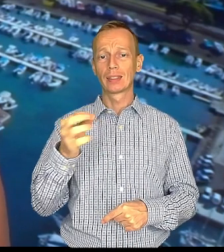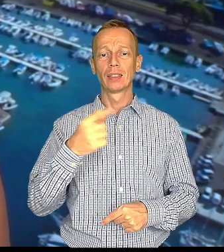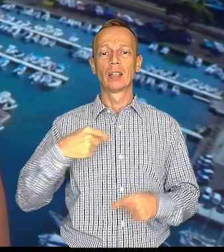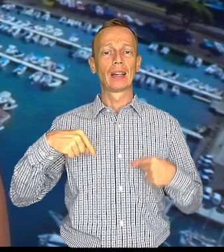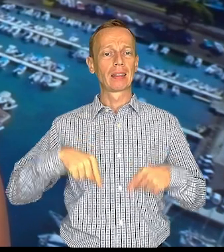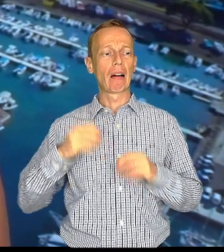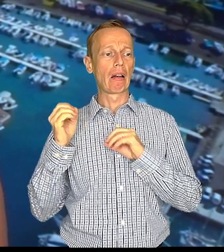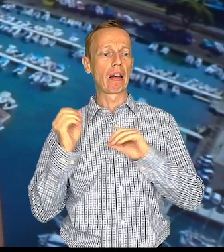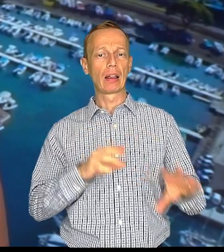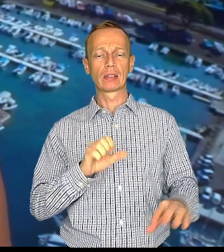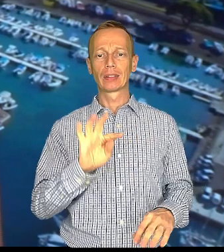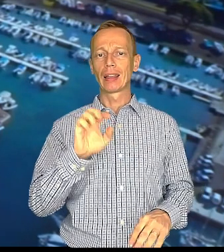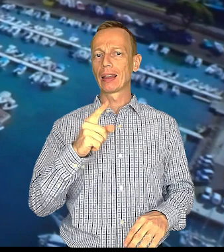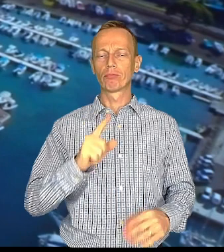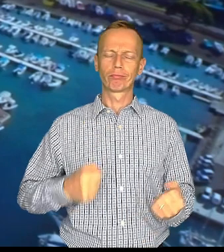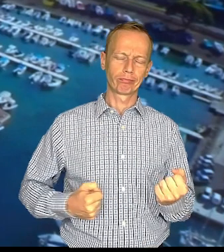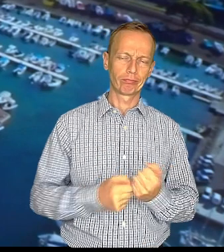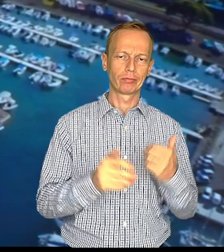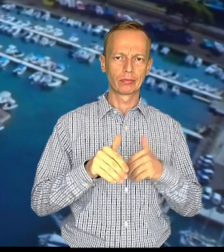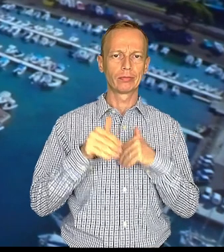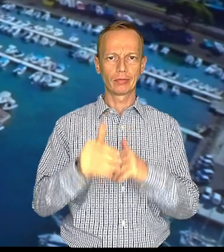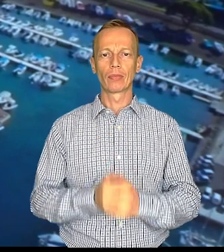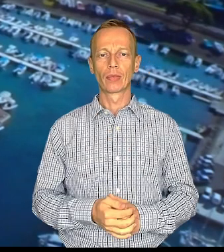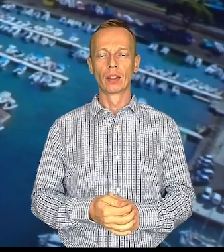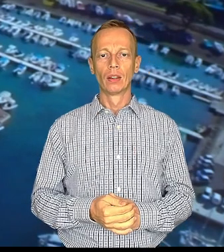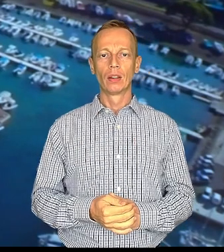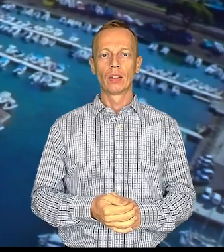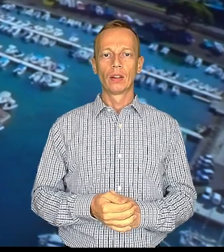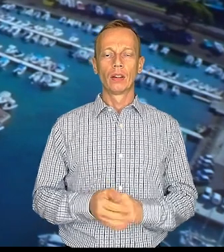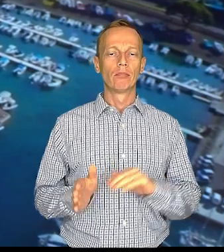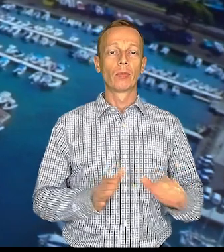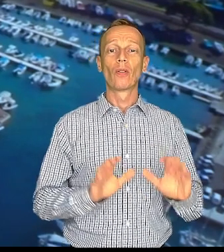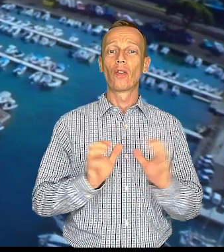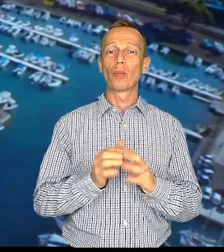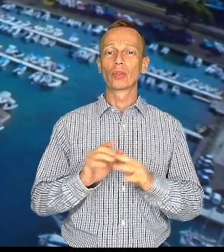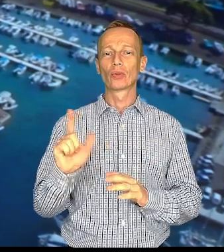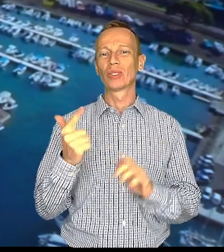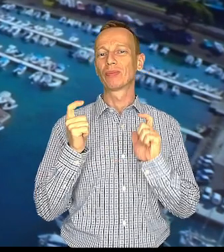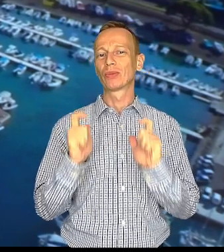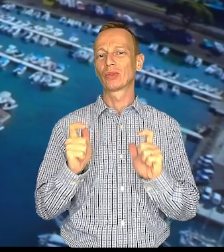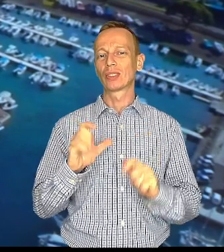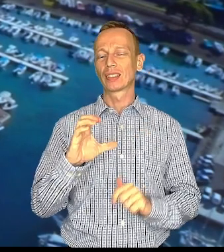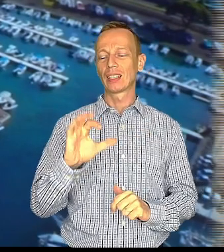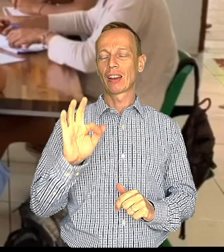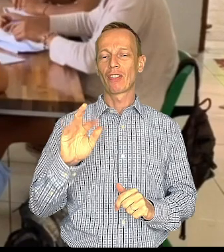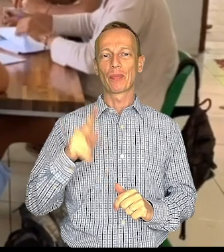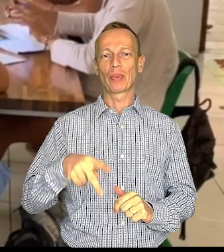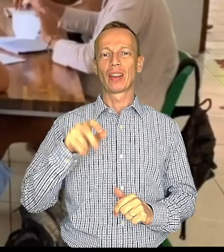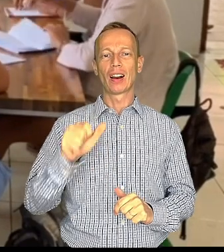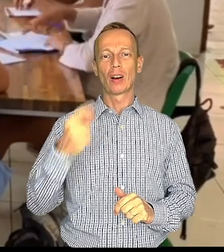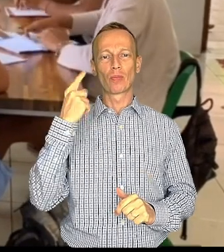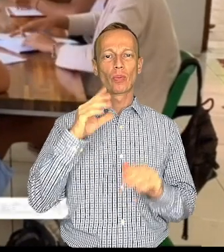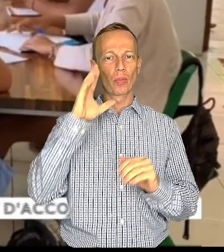ATN. C'est la formation de la deuxième chance. Le CFPA, centre de formation professionnelle pour